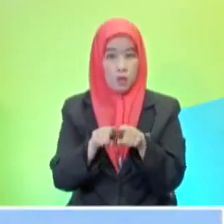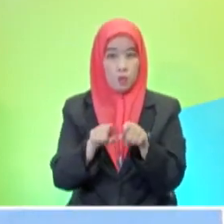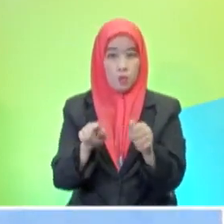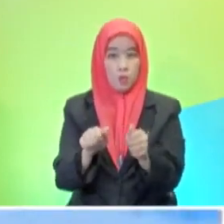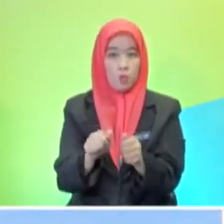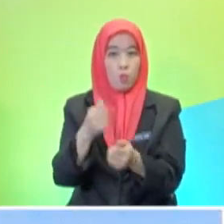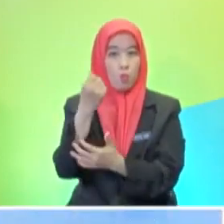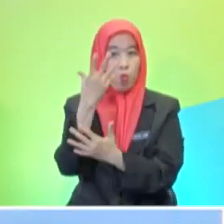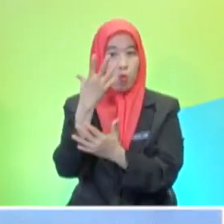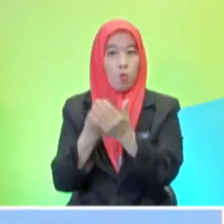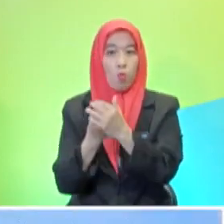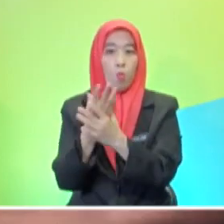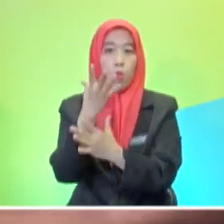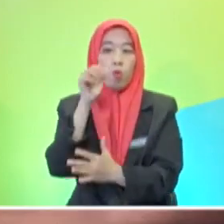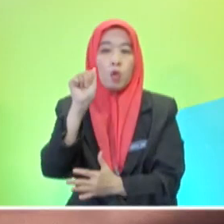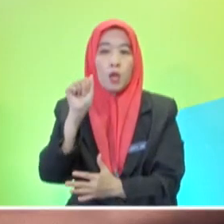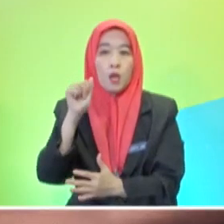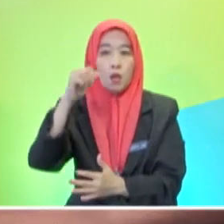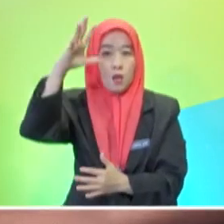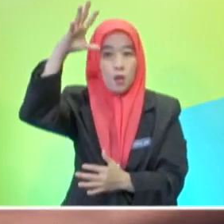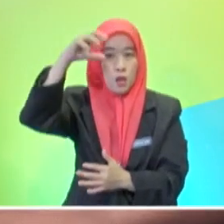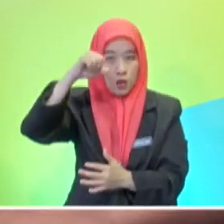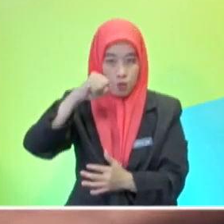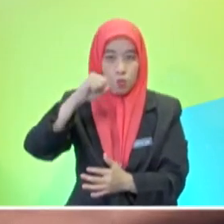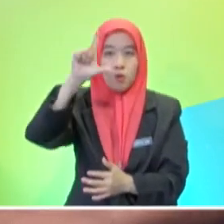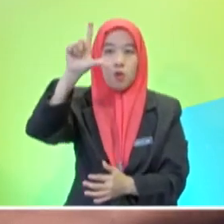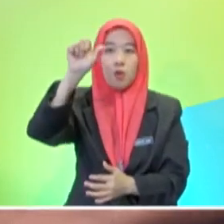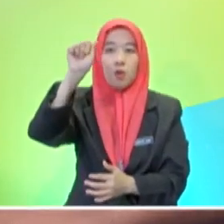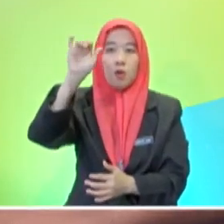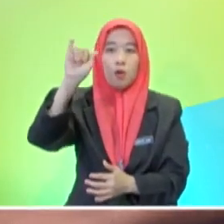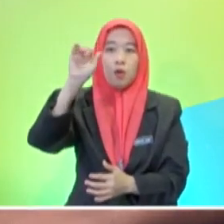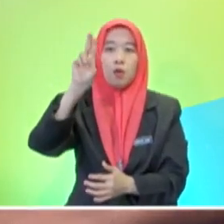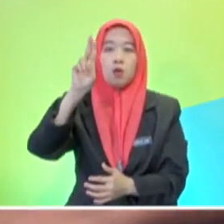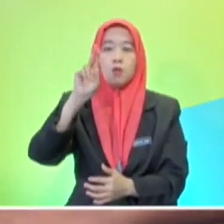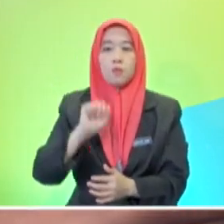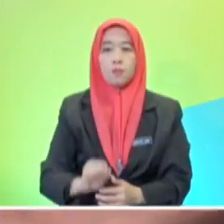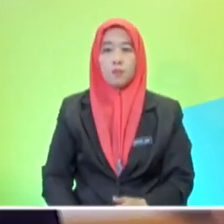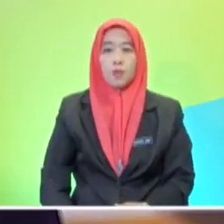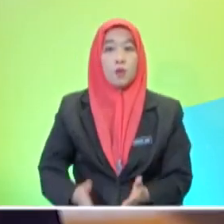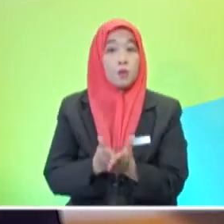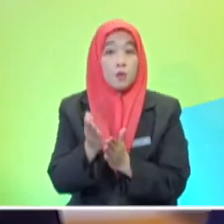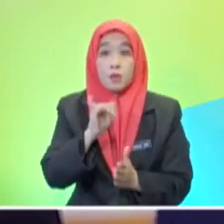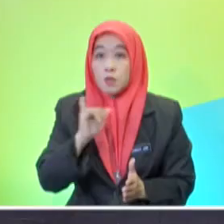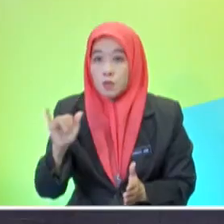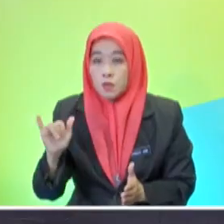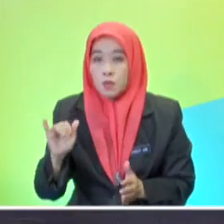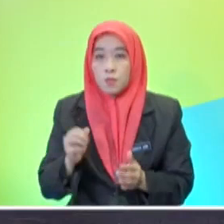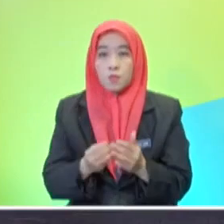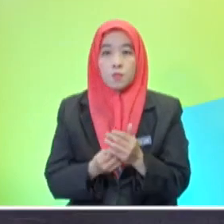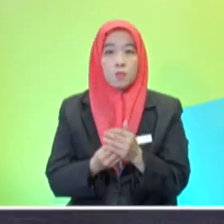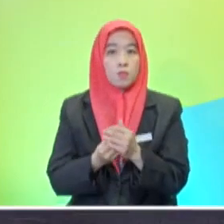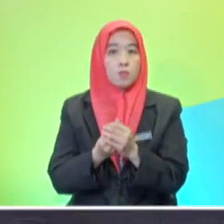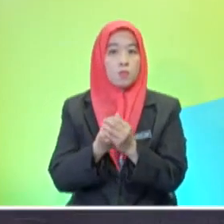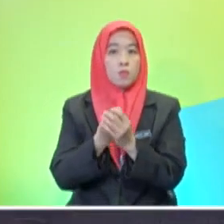Alah, kesian layu. Okey, tuliskan. Okay. Bagus, Syafika. Baik, seterusnya. Yang ini dalam